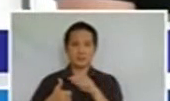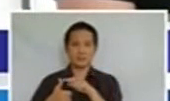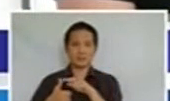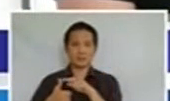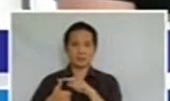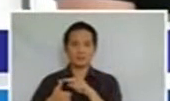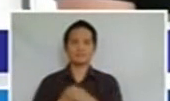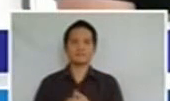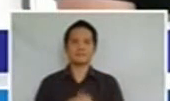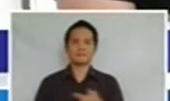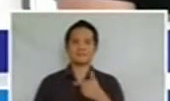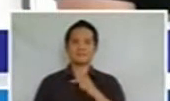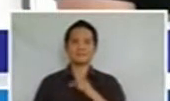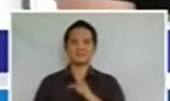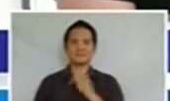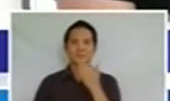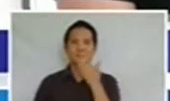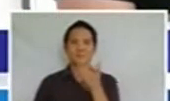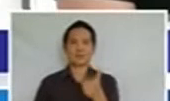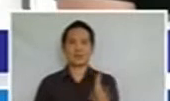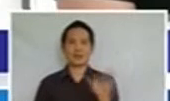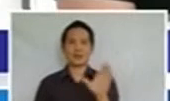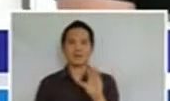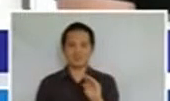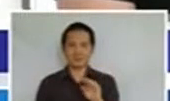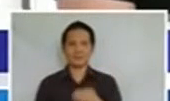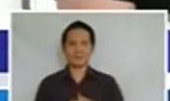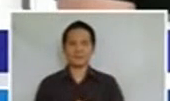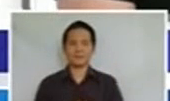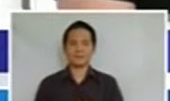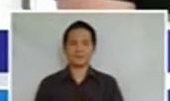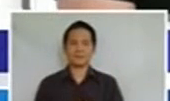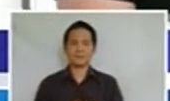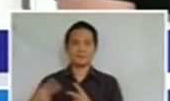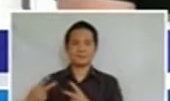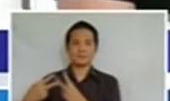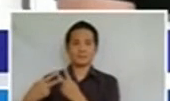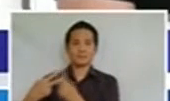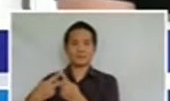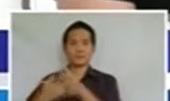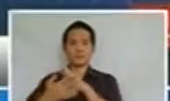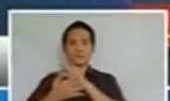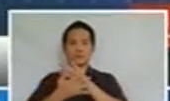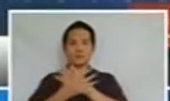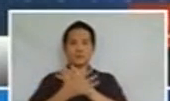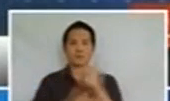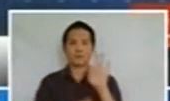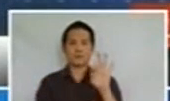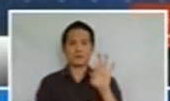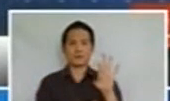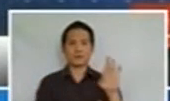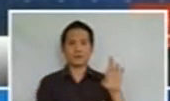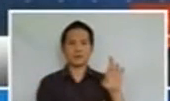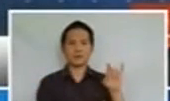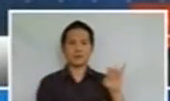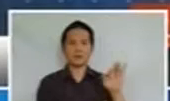Handa, Radyo Pilipinas Special Coverage. Tinututukan ng Department of Tourism o DOT Region 4A ang domestic